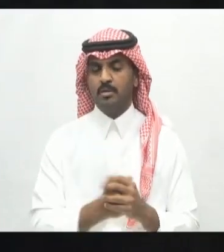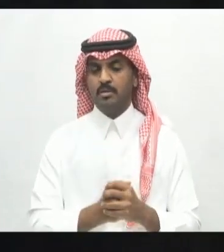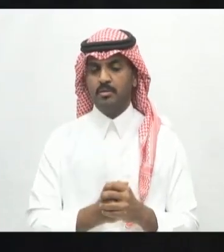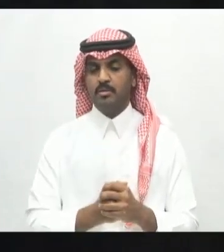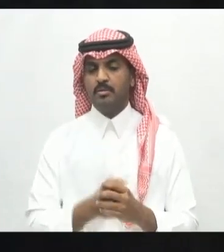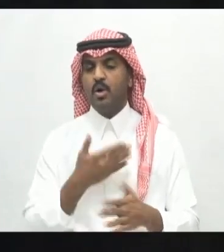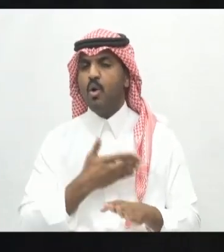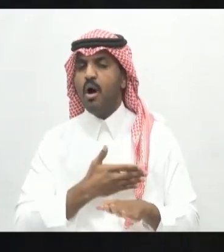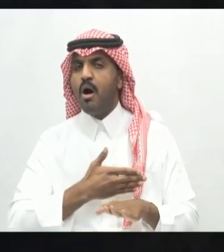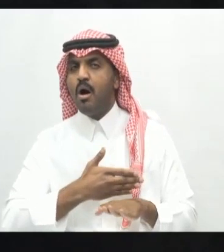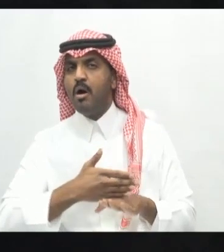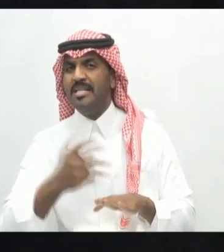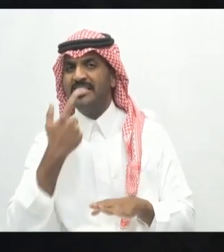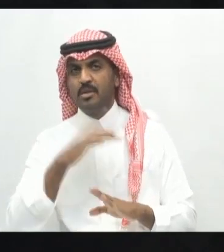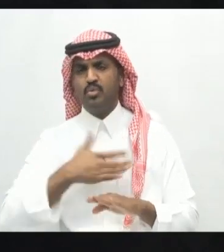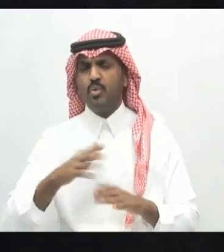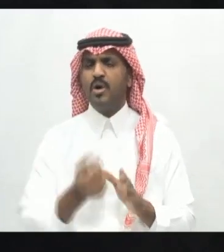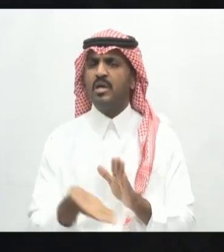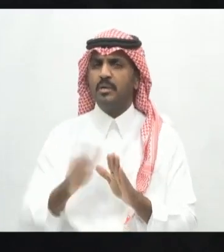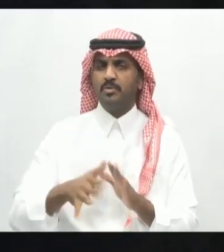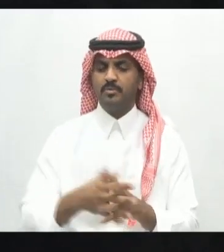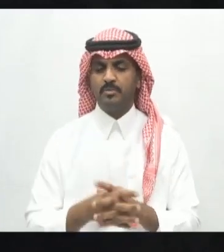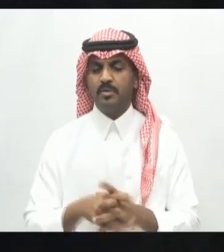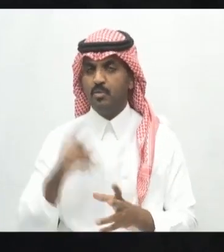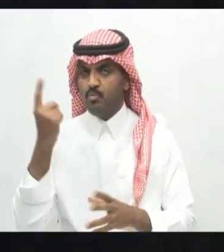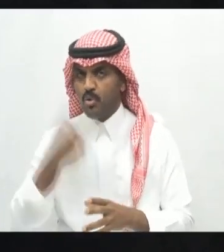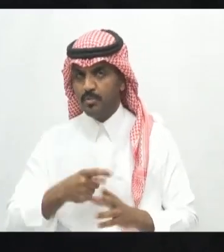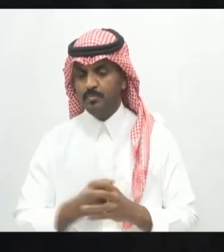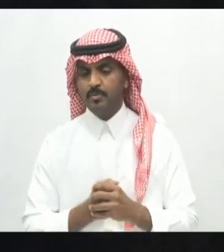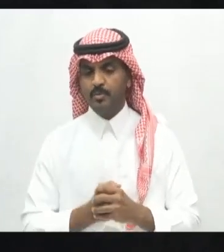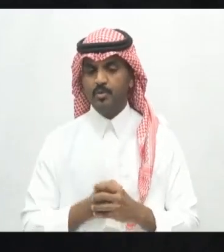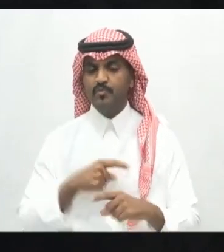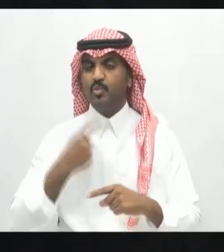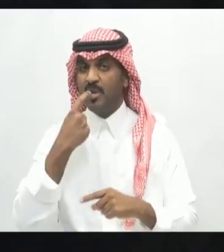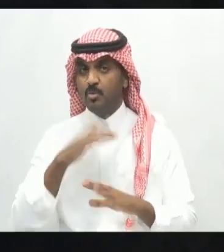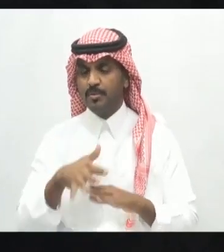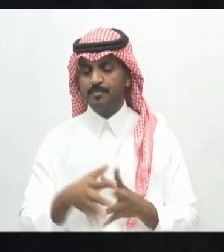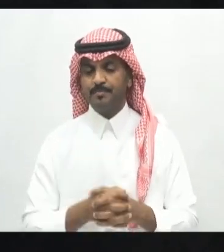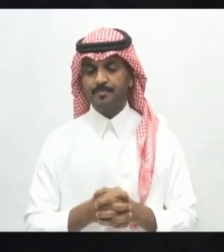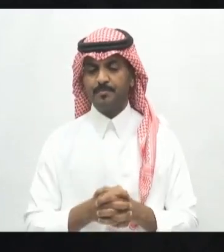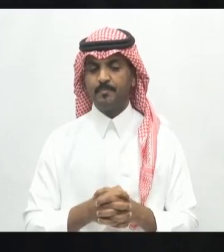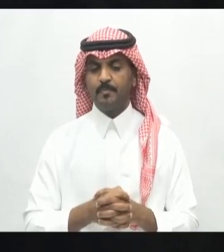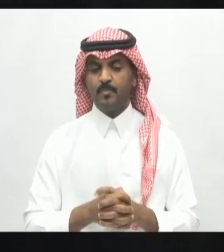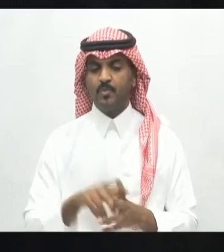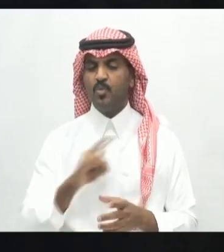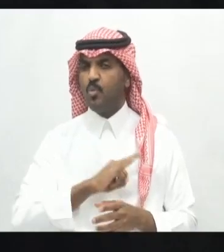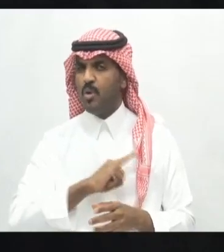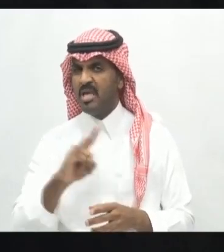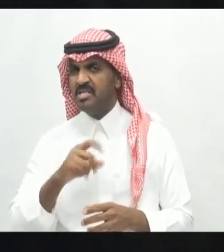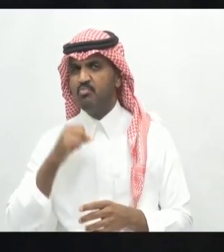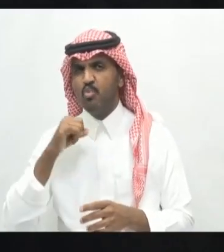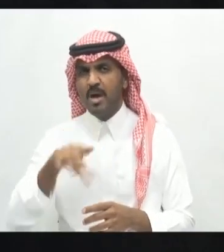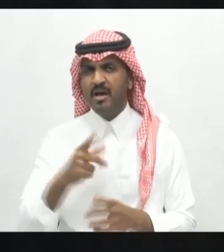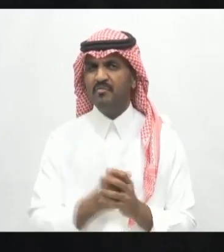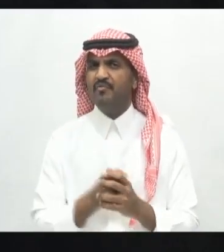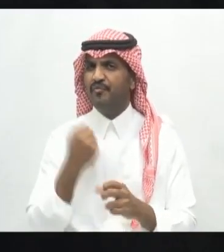بل المكلف منهي عن هذا المحرم في كل عمره ولا ولا يحل له ان يقترف